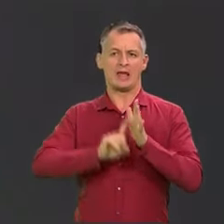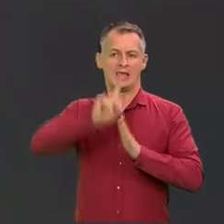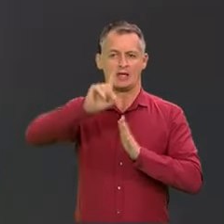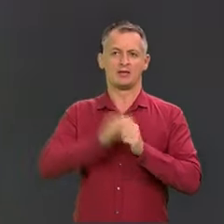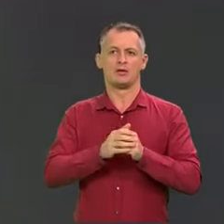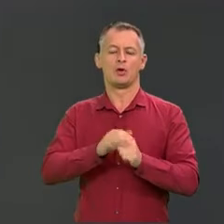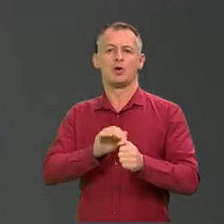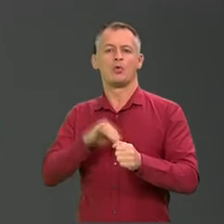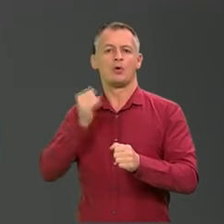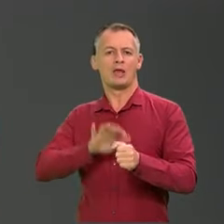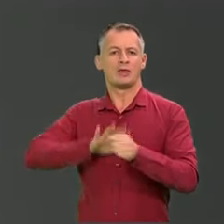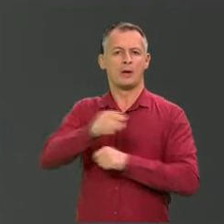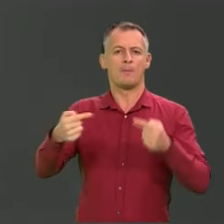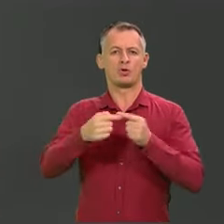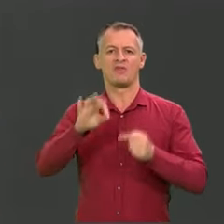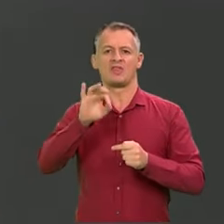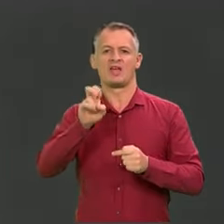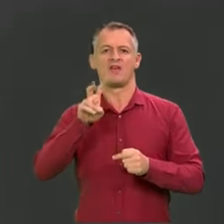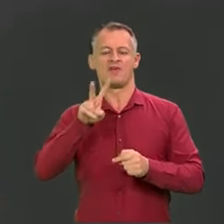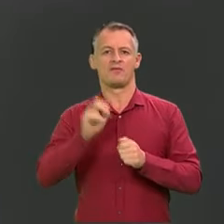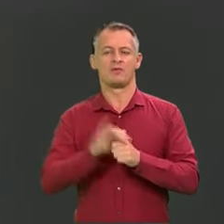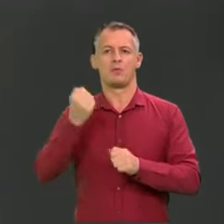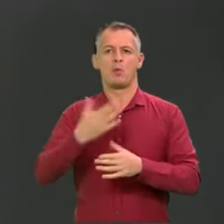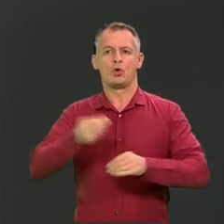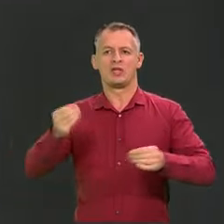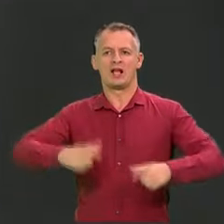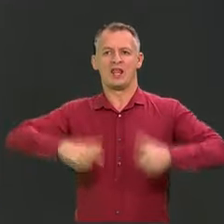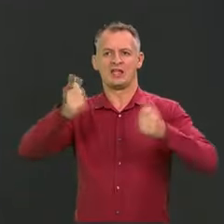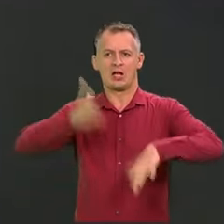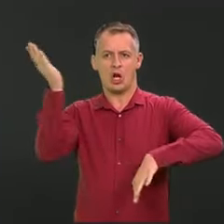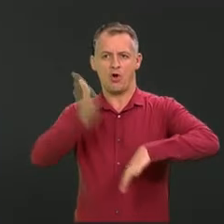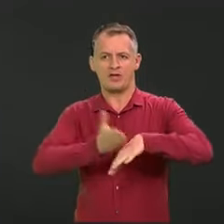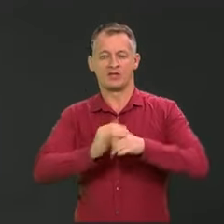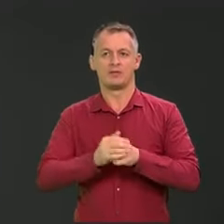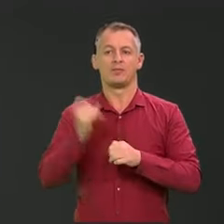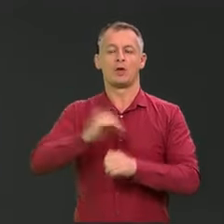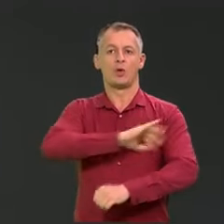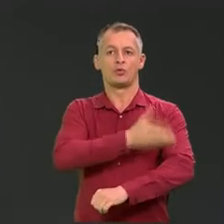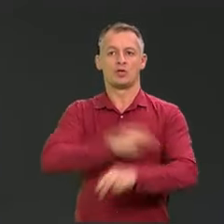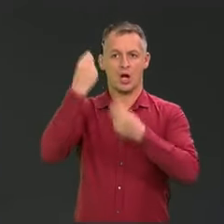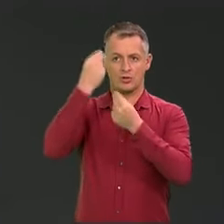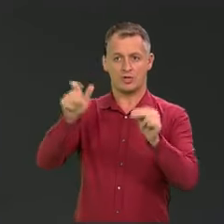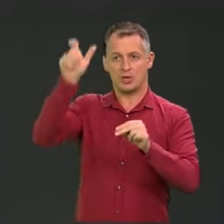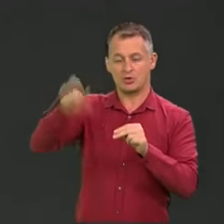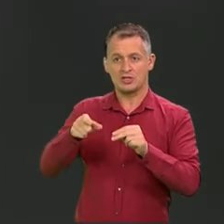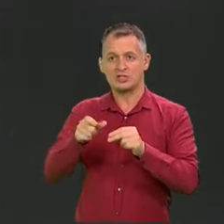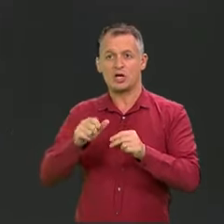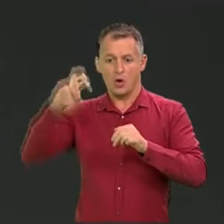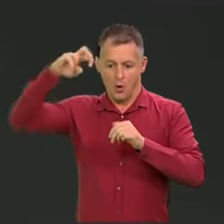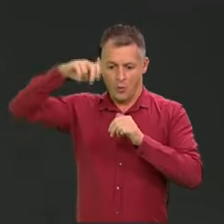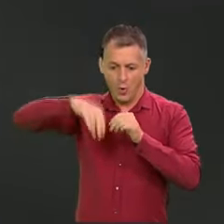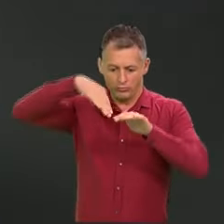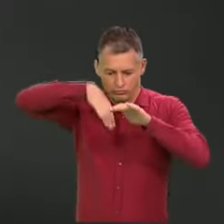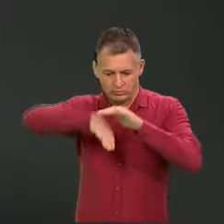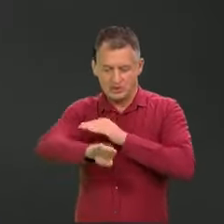Tel Avivului și mai multe clădiri au fost lovite. Autoritățile au emis un ordin pentru toți civilii să coboare în buncăre. Mai multe rachete